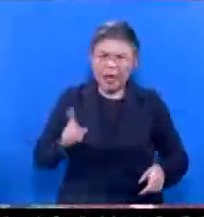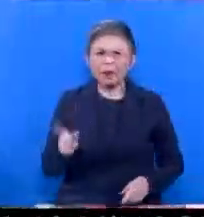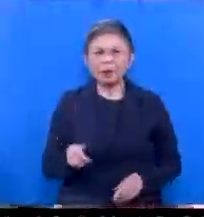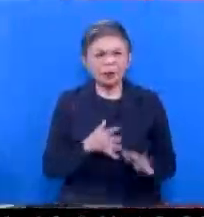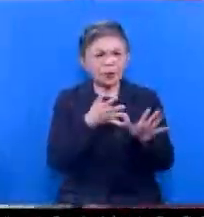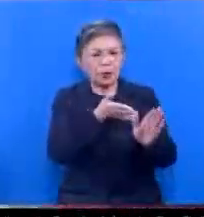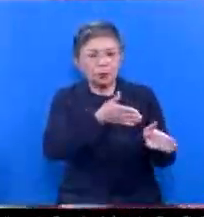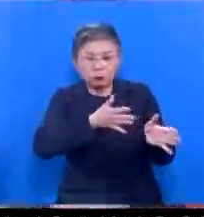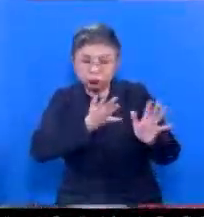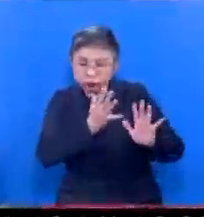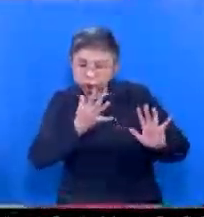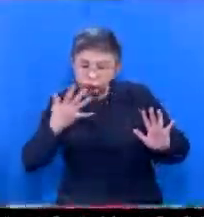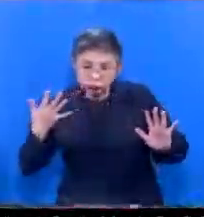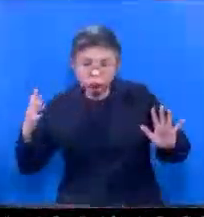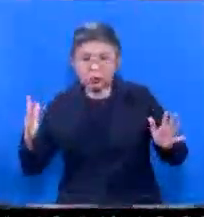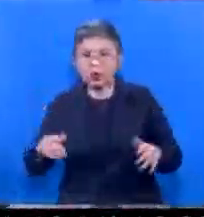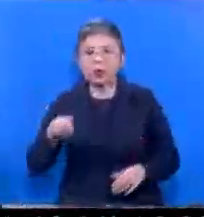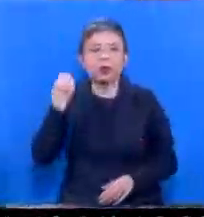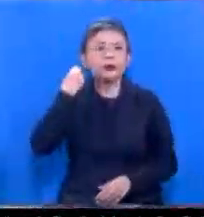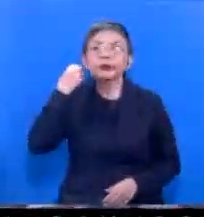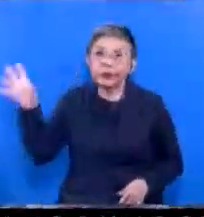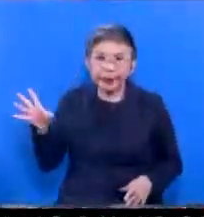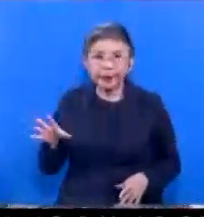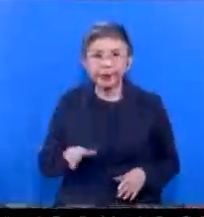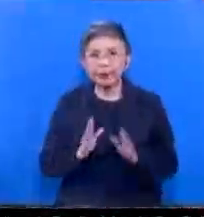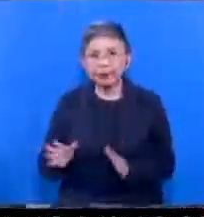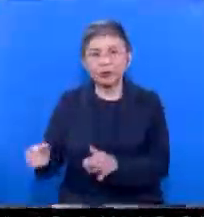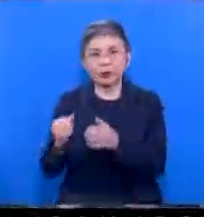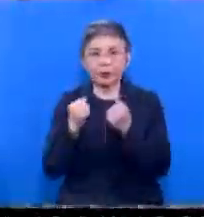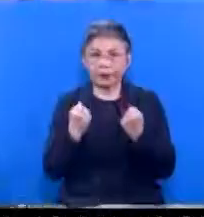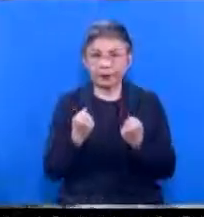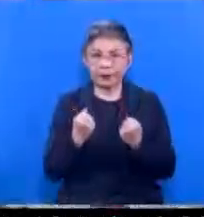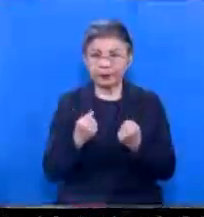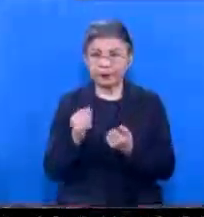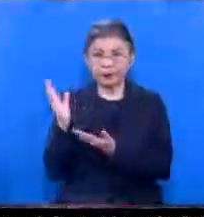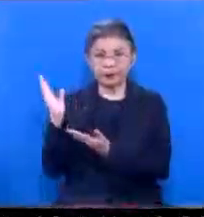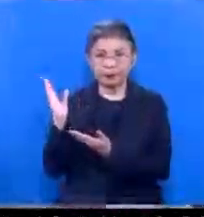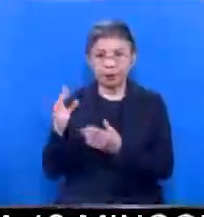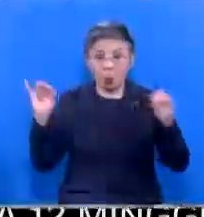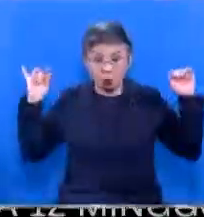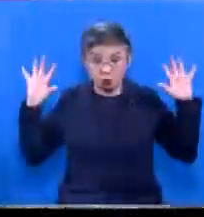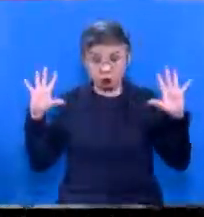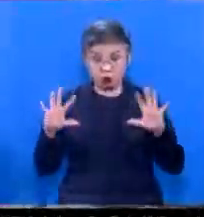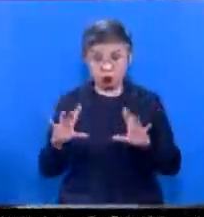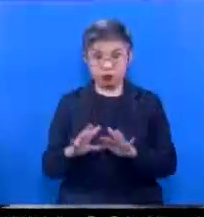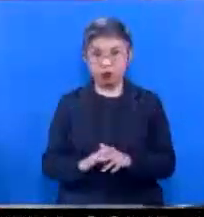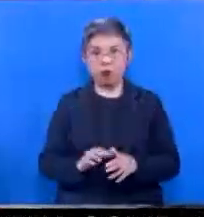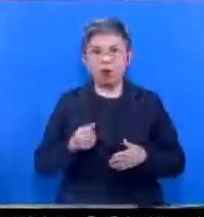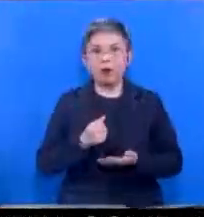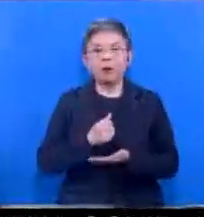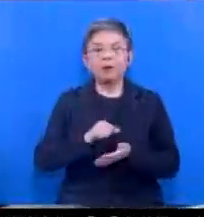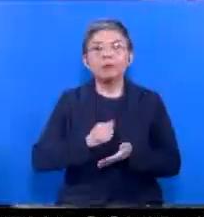yang mengular dan banyak warga yang tidak memenuhi protokol kesehatan. Membludaknya penerima bansos ini di